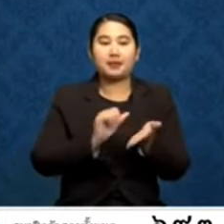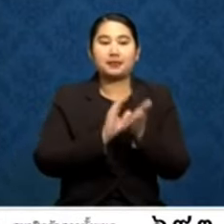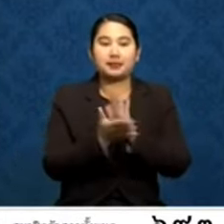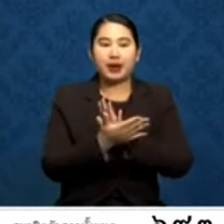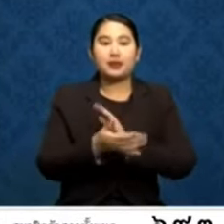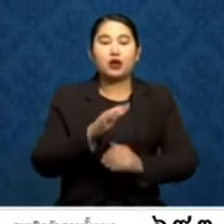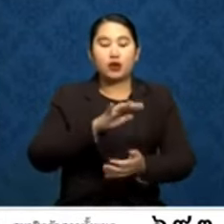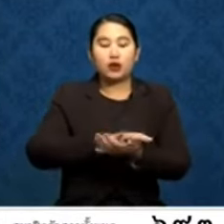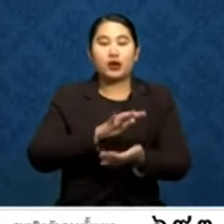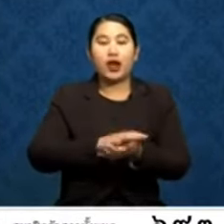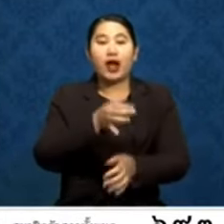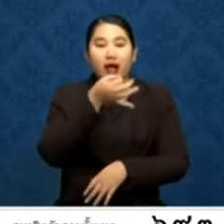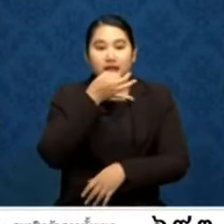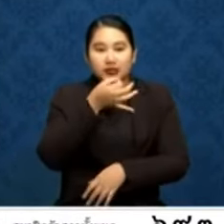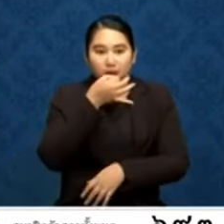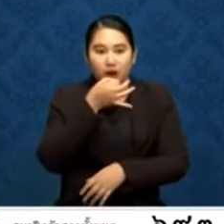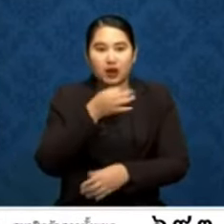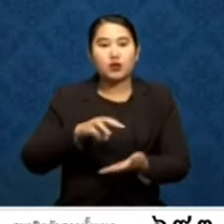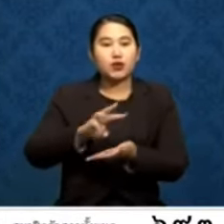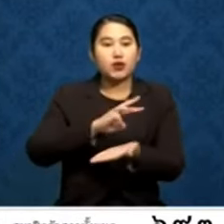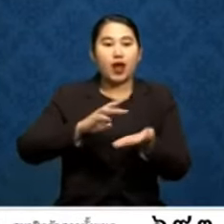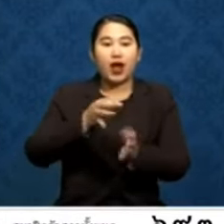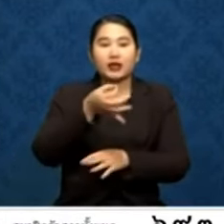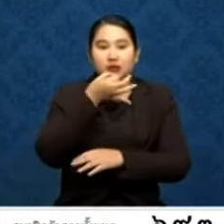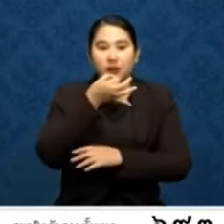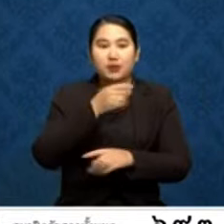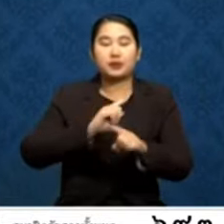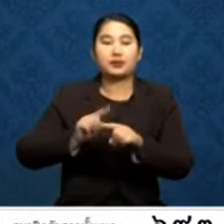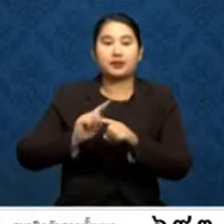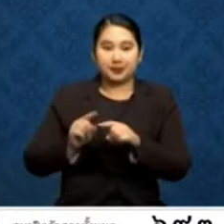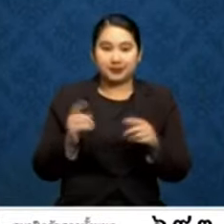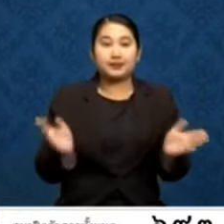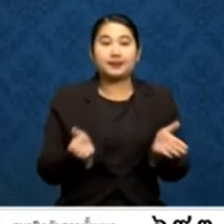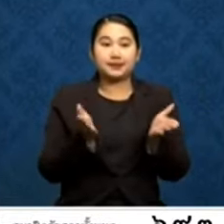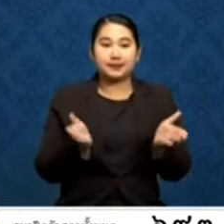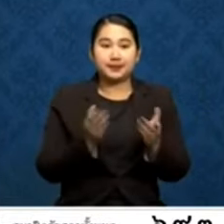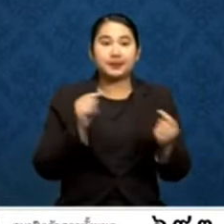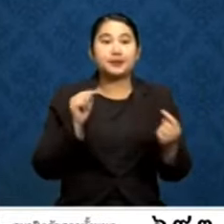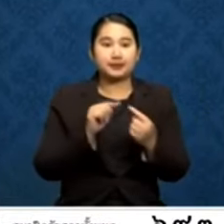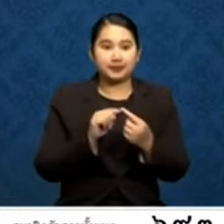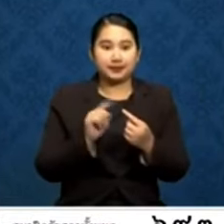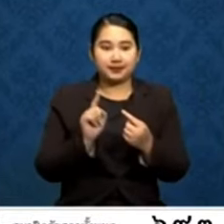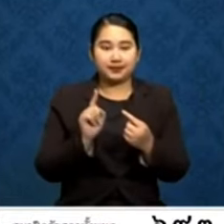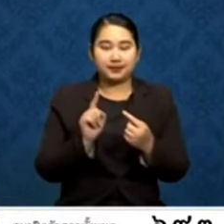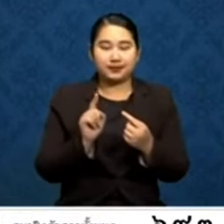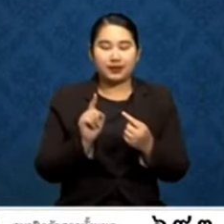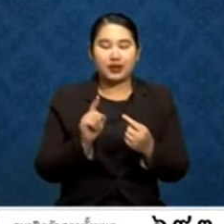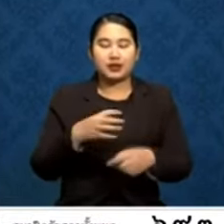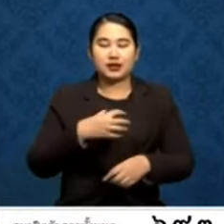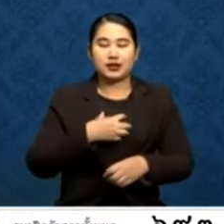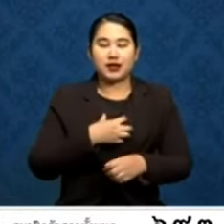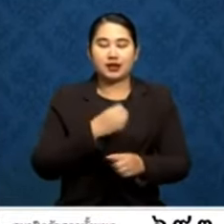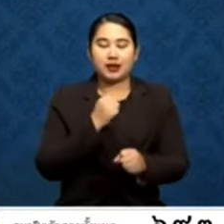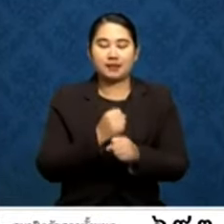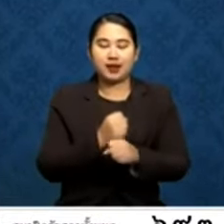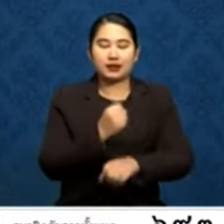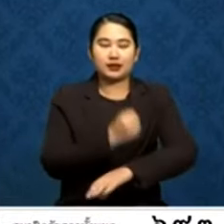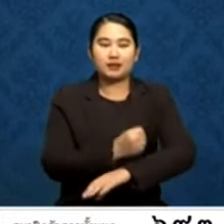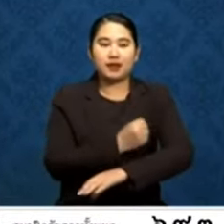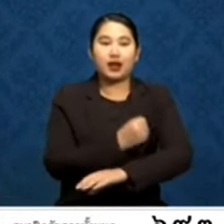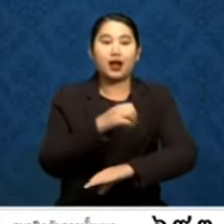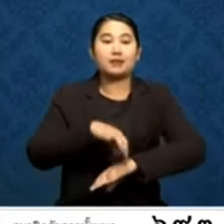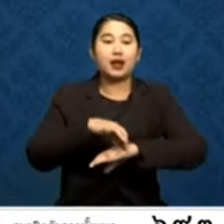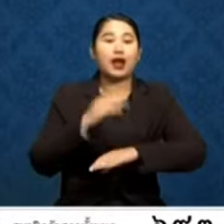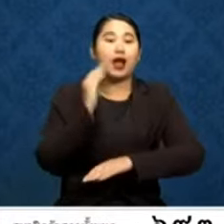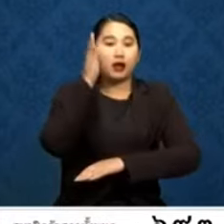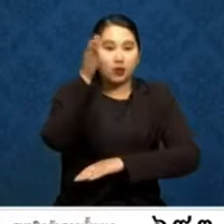าชีวศึกษาและอุดมศึกษาเพื่อให้ตอบสนองต่อความต้องการแรงงานในอนาคตและรองรับการ